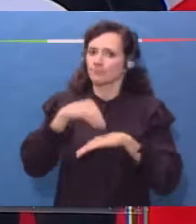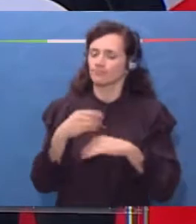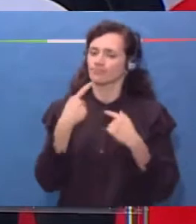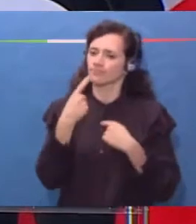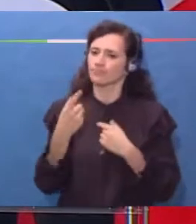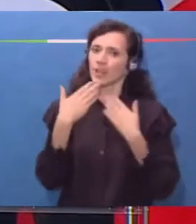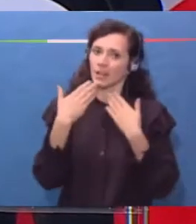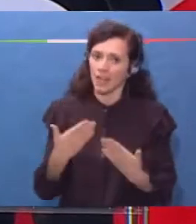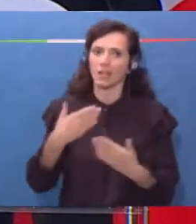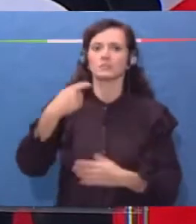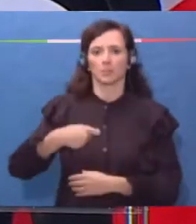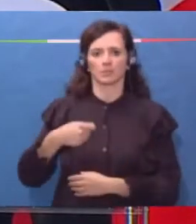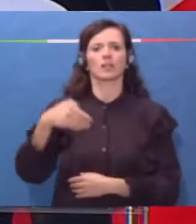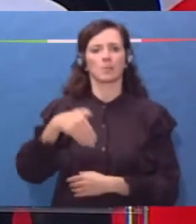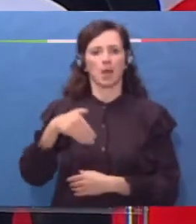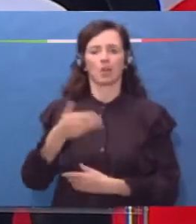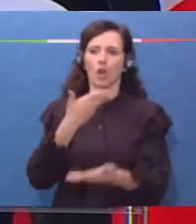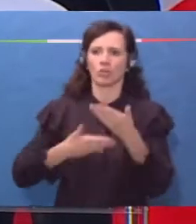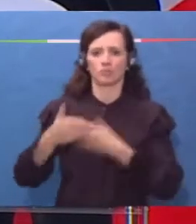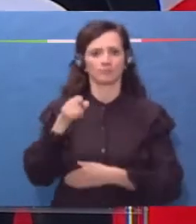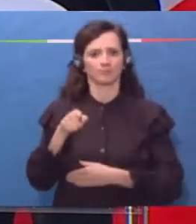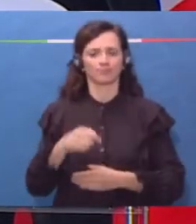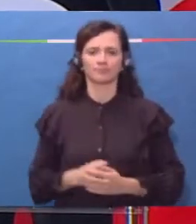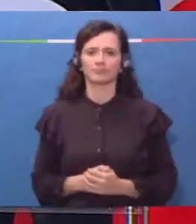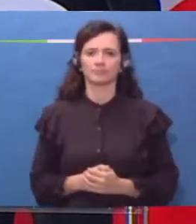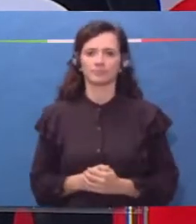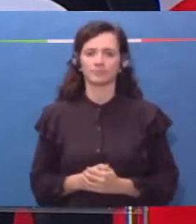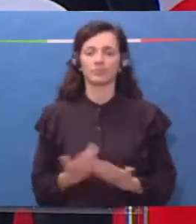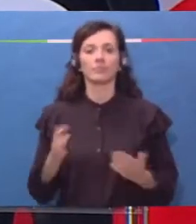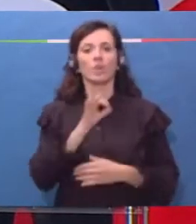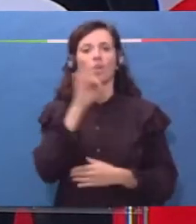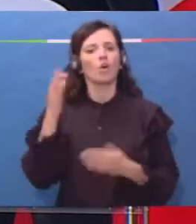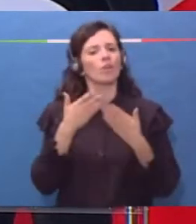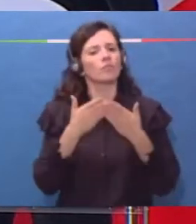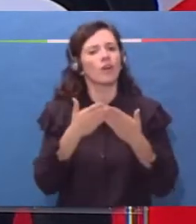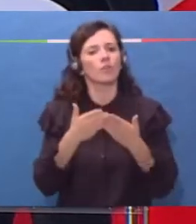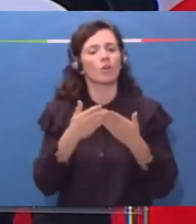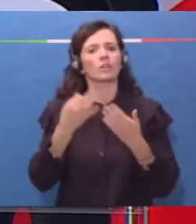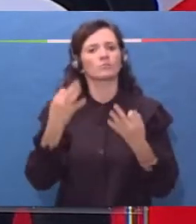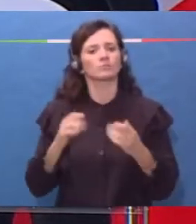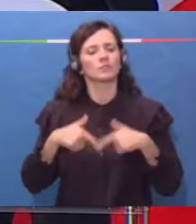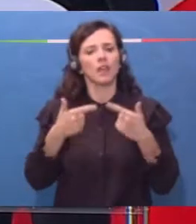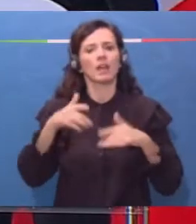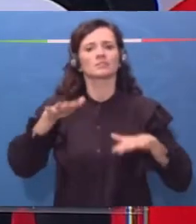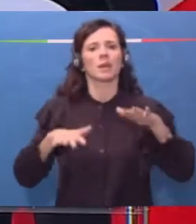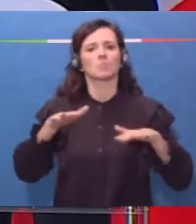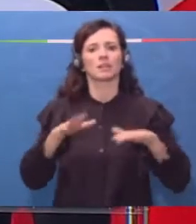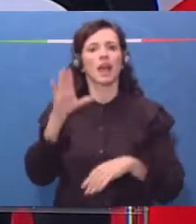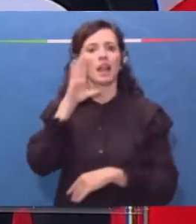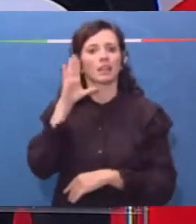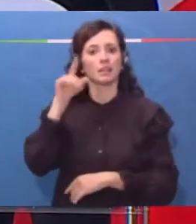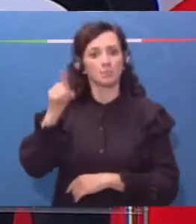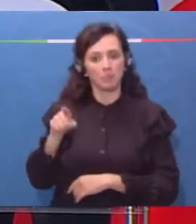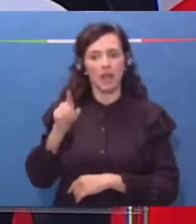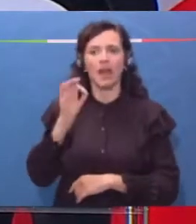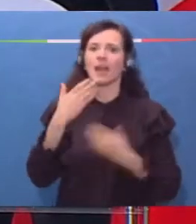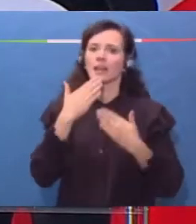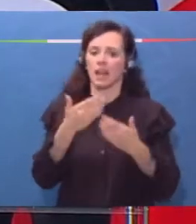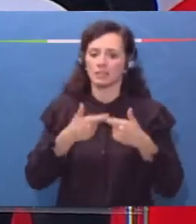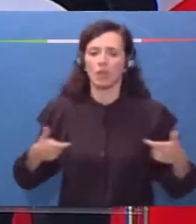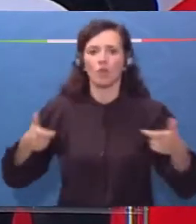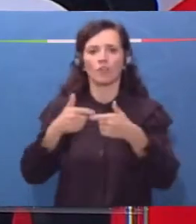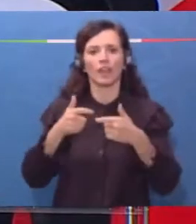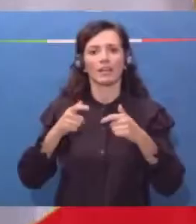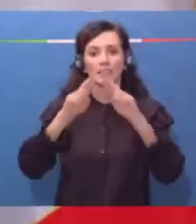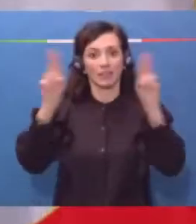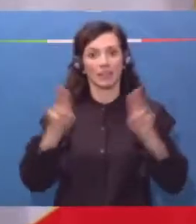Macron. O a favore della stabilità in Libia, grazie anche alla Conferenza internazionale di Parigi di questo